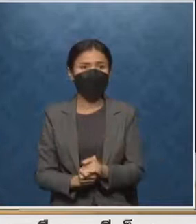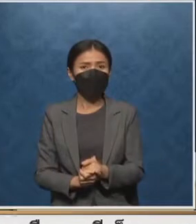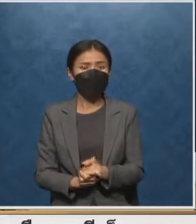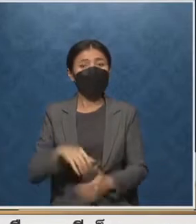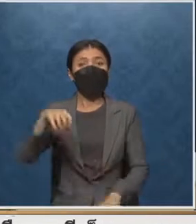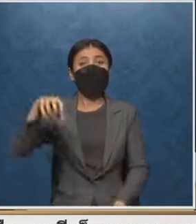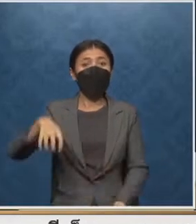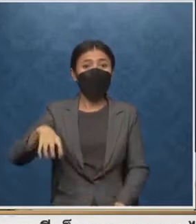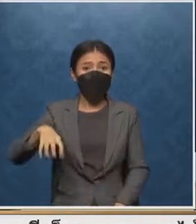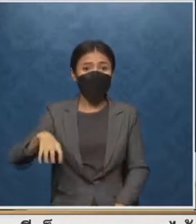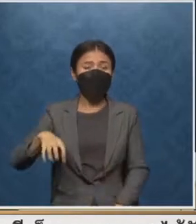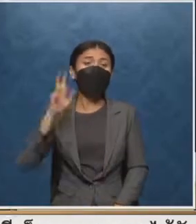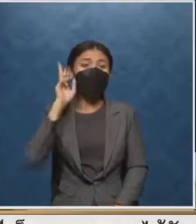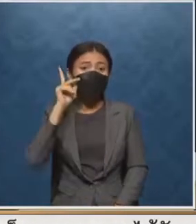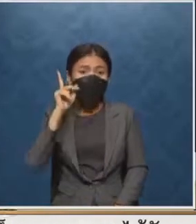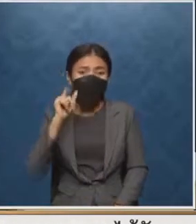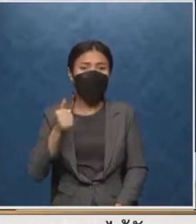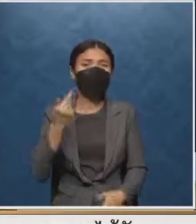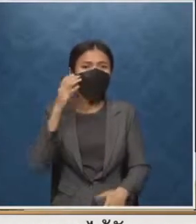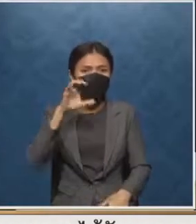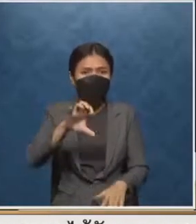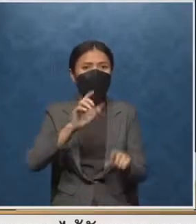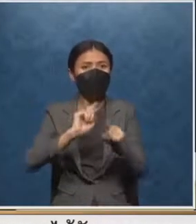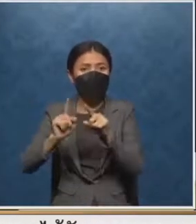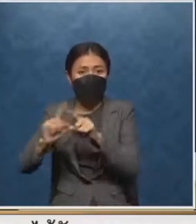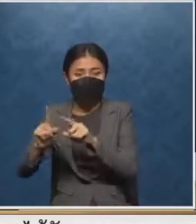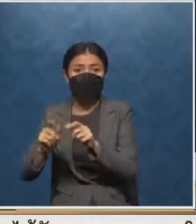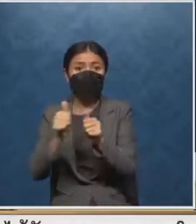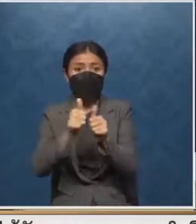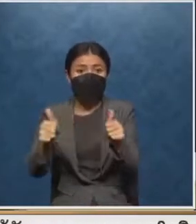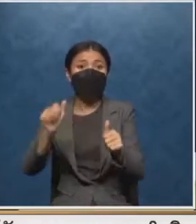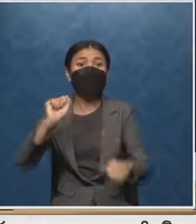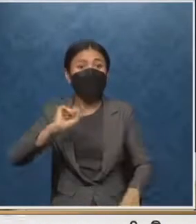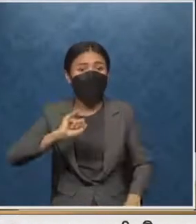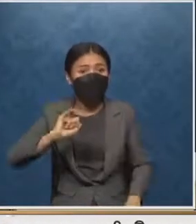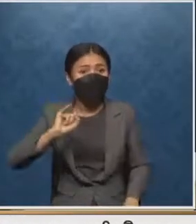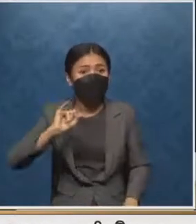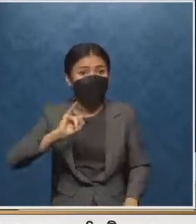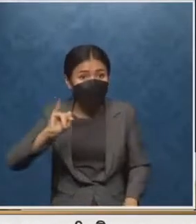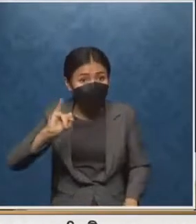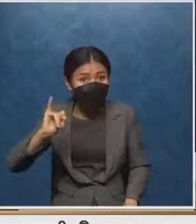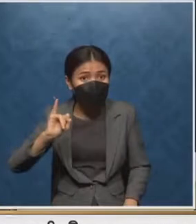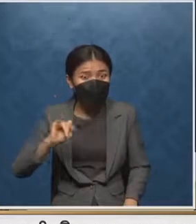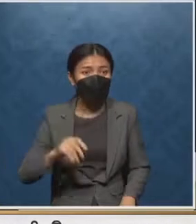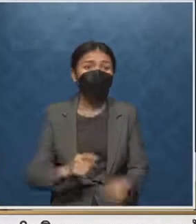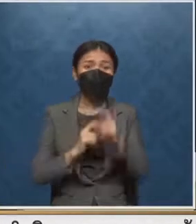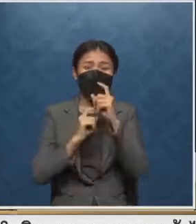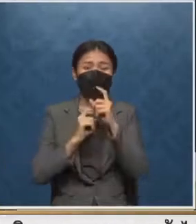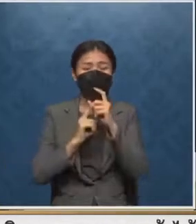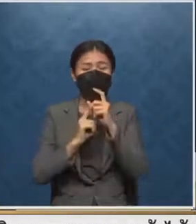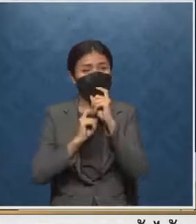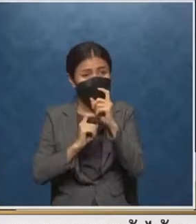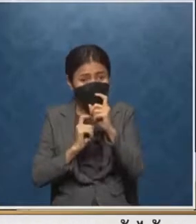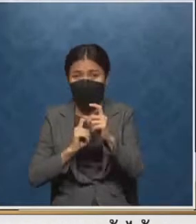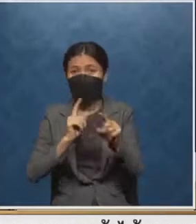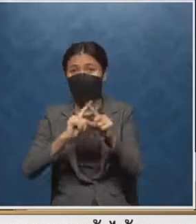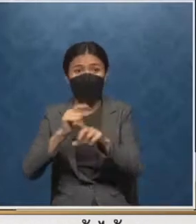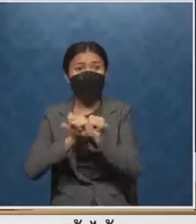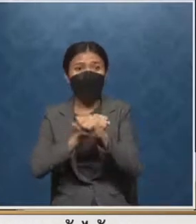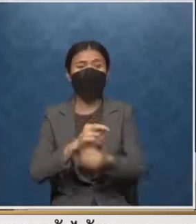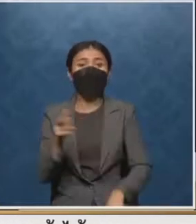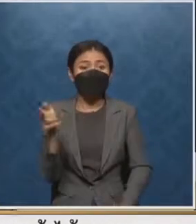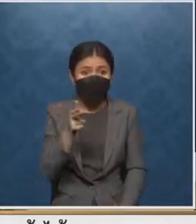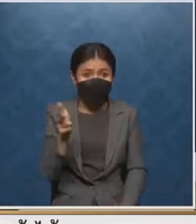ให้เน้นเรื่องนี้ให้มากที่สุดการต่อยอดนะครับคลิปต่างๆนะครับที่เป็นประโยชน์ในโ